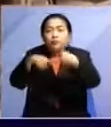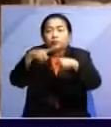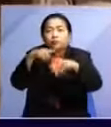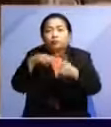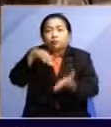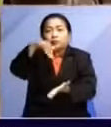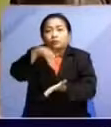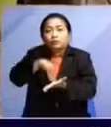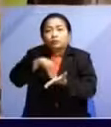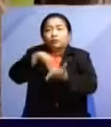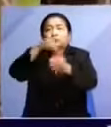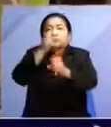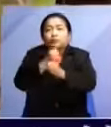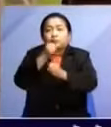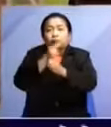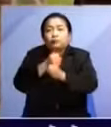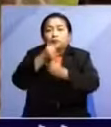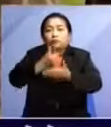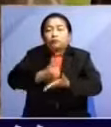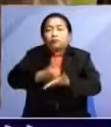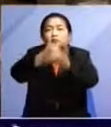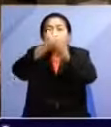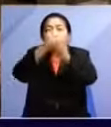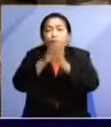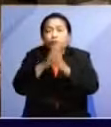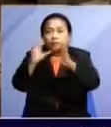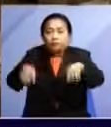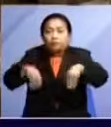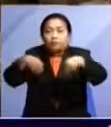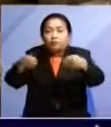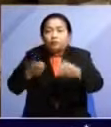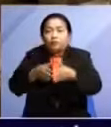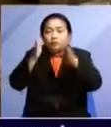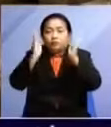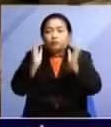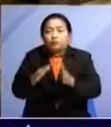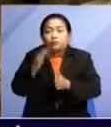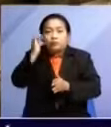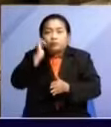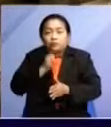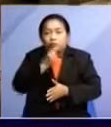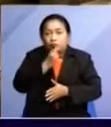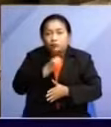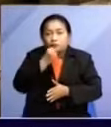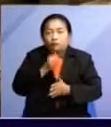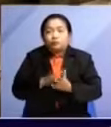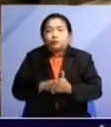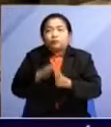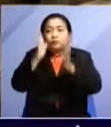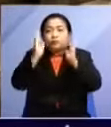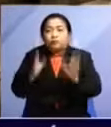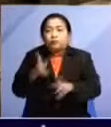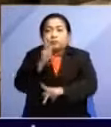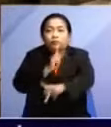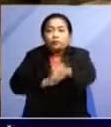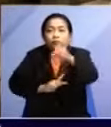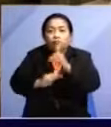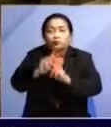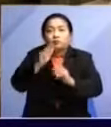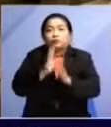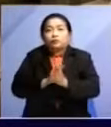และสิ่งอำนวยความสะดวกสำหรับผู้สูงอายุและคนพิการภายใต้ชมรมผู้สูงอายุตำบลหนองหญ้าไซจัดตั้งขึ้น